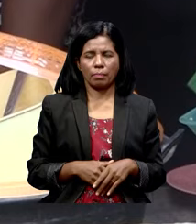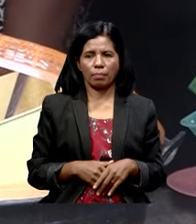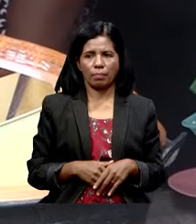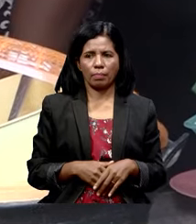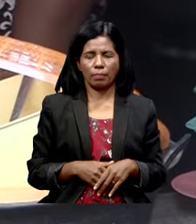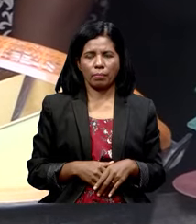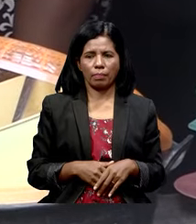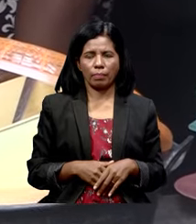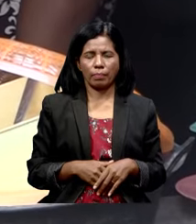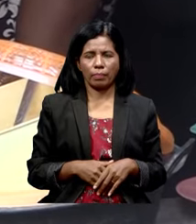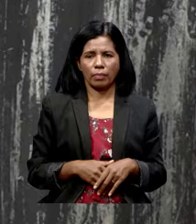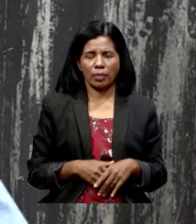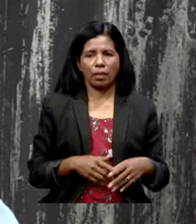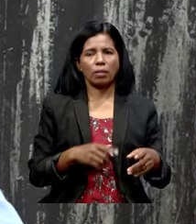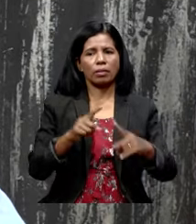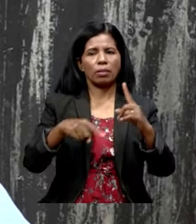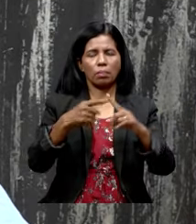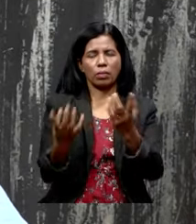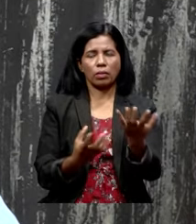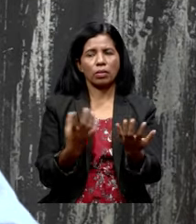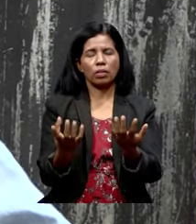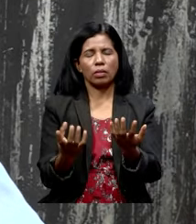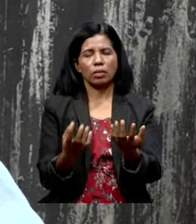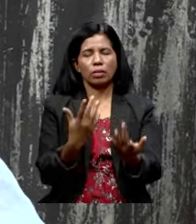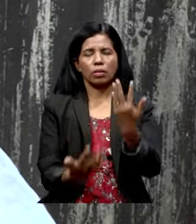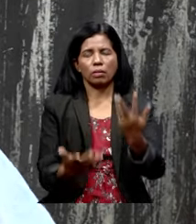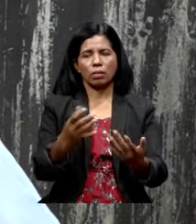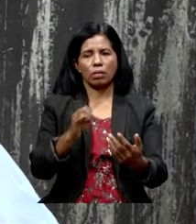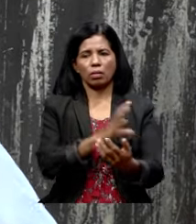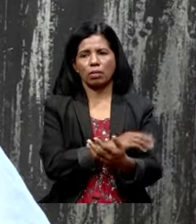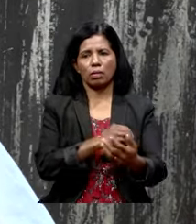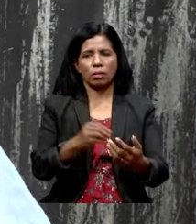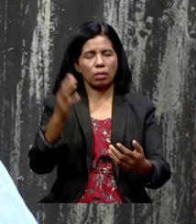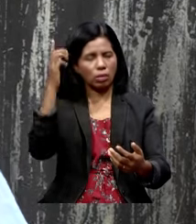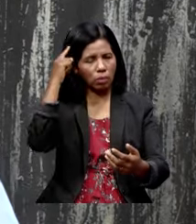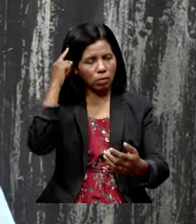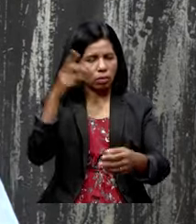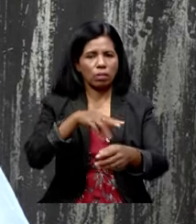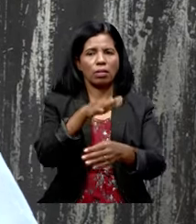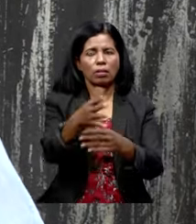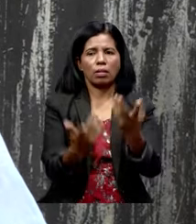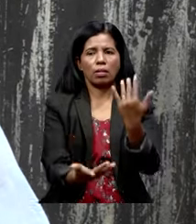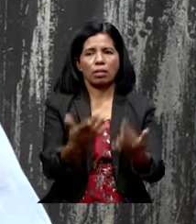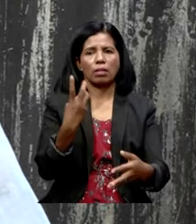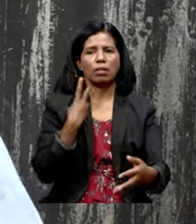Dalam rumah ni suruh ahai buat sederpinte saya ni ulung tamat ahai matang. So